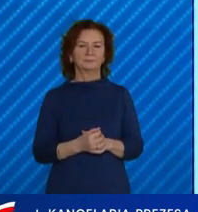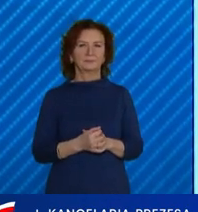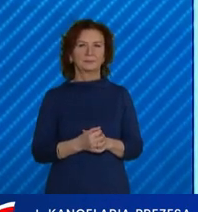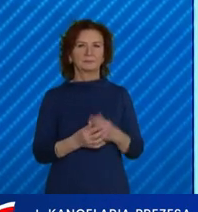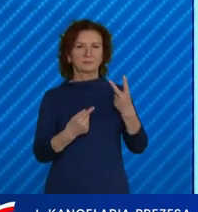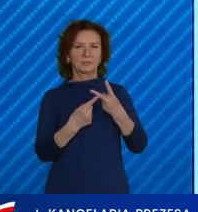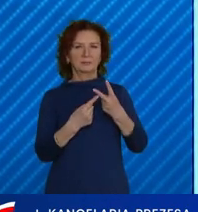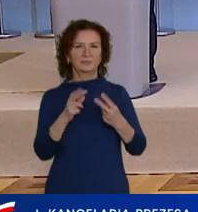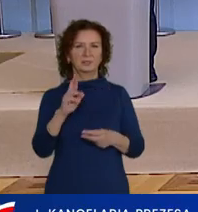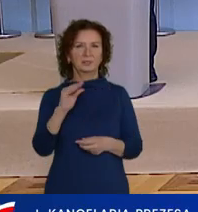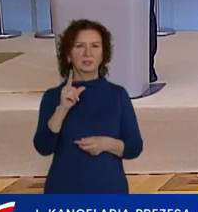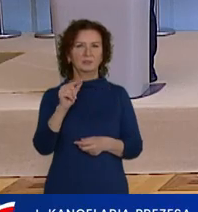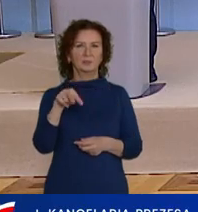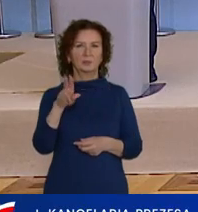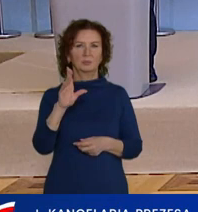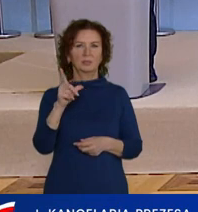Republika.